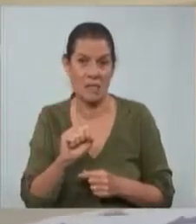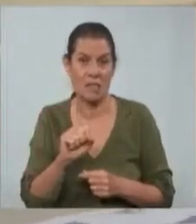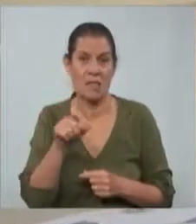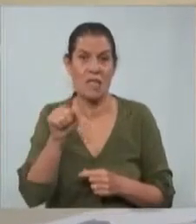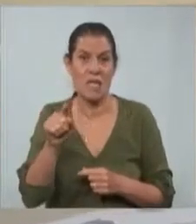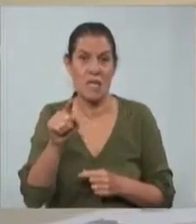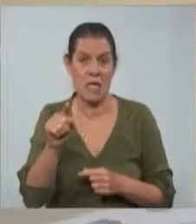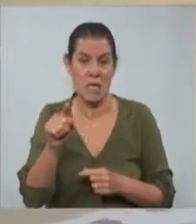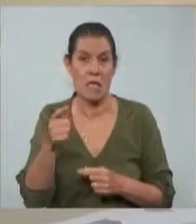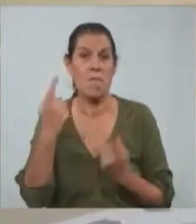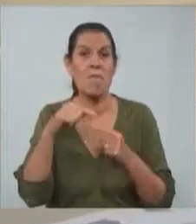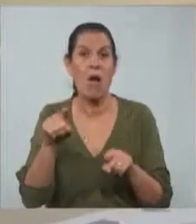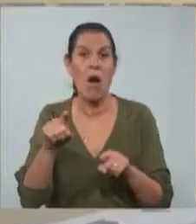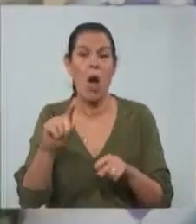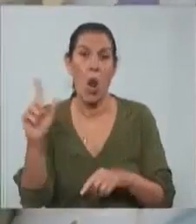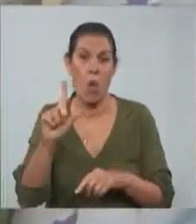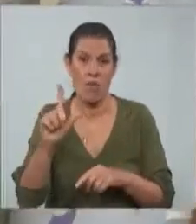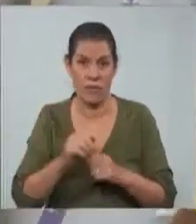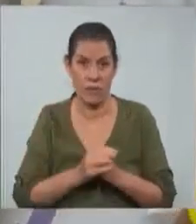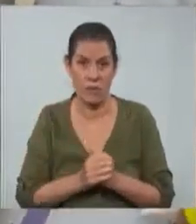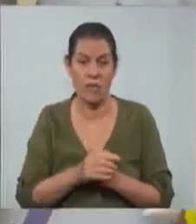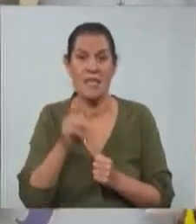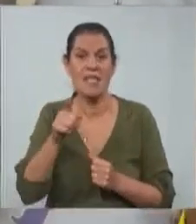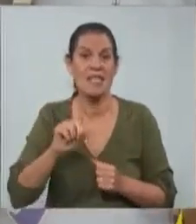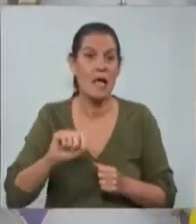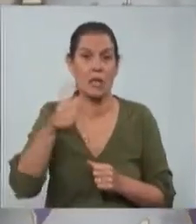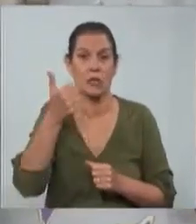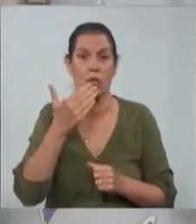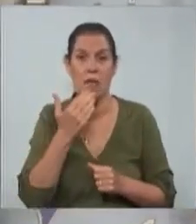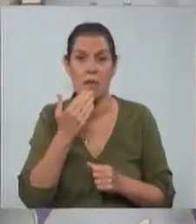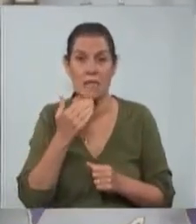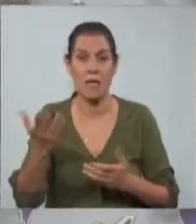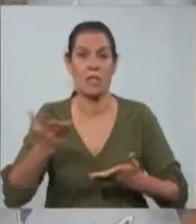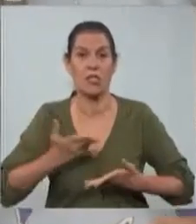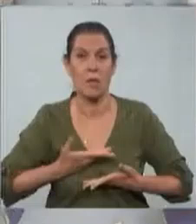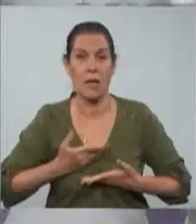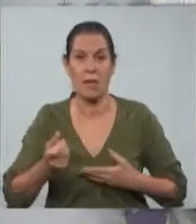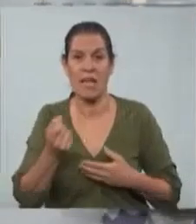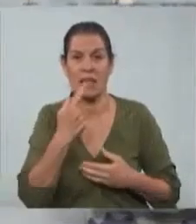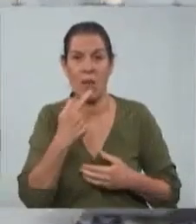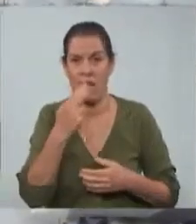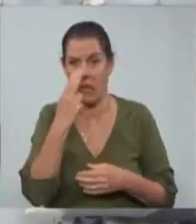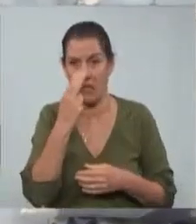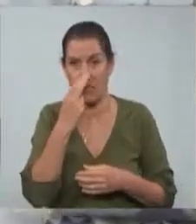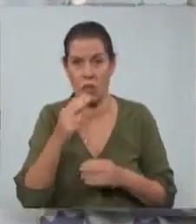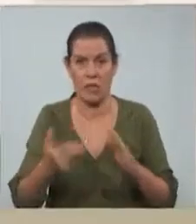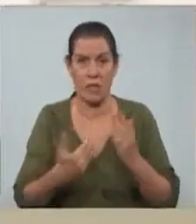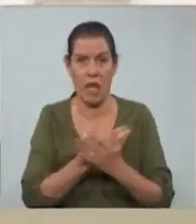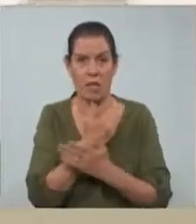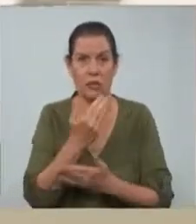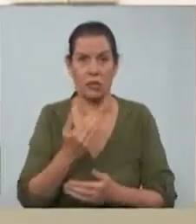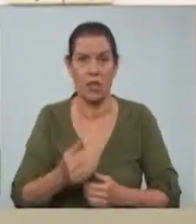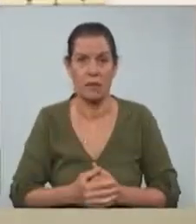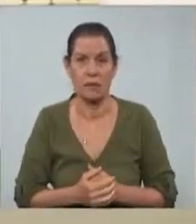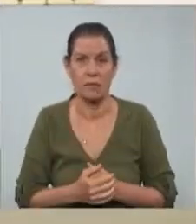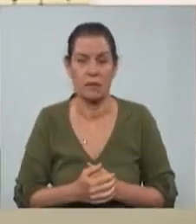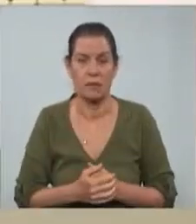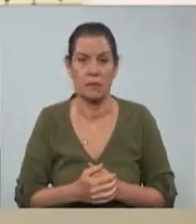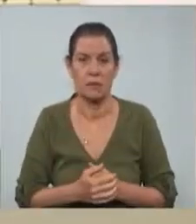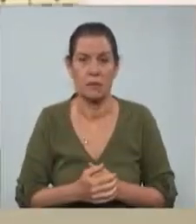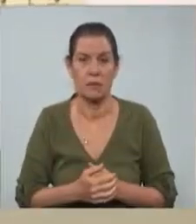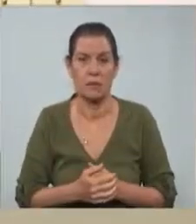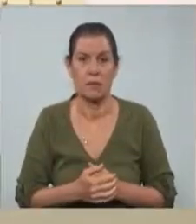לובי, והיא הראשונה בישראל שמקבלת את התרופה הניסיונית החדשה. הייתה שוכחת את השם של